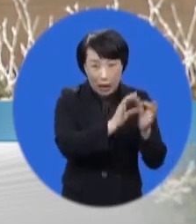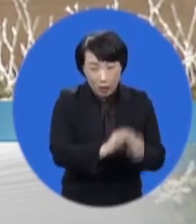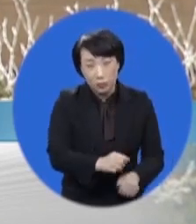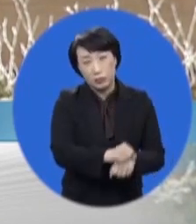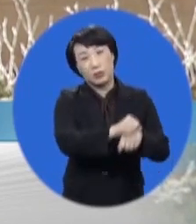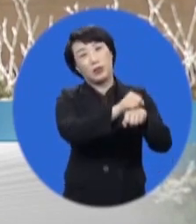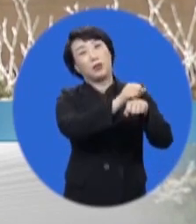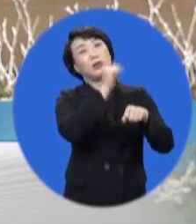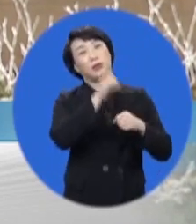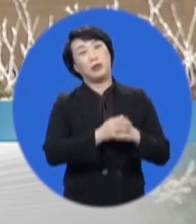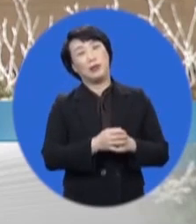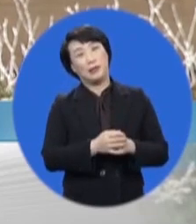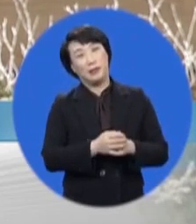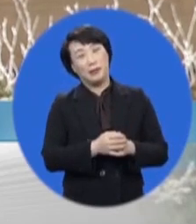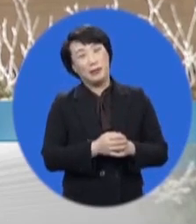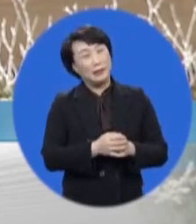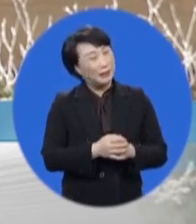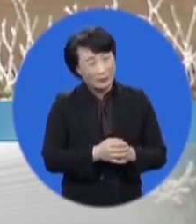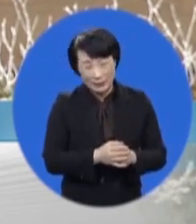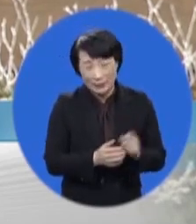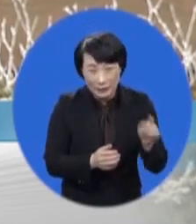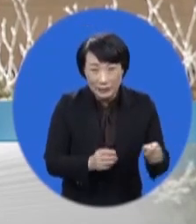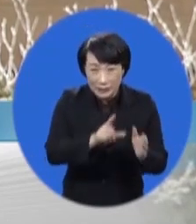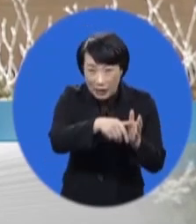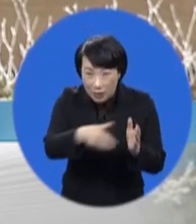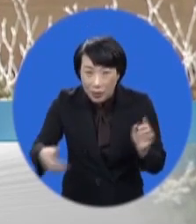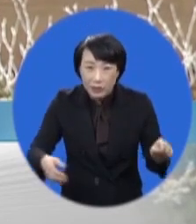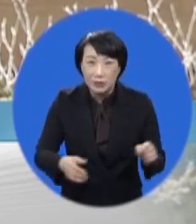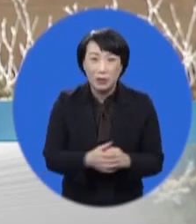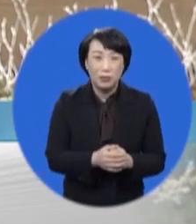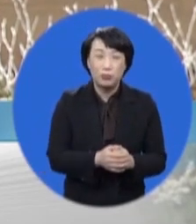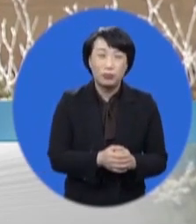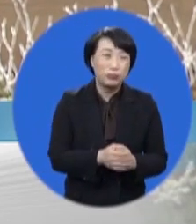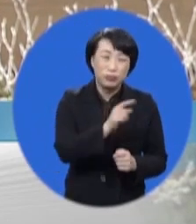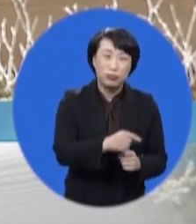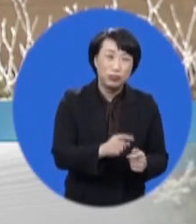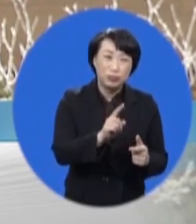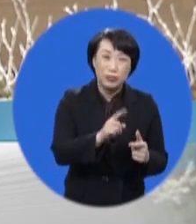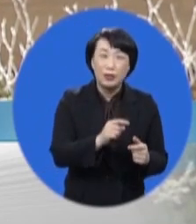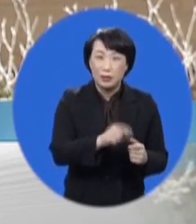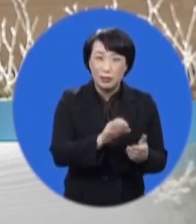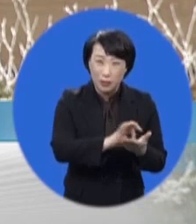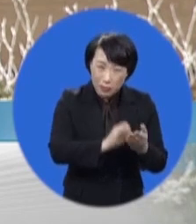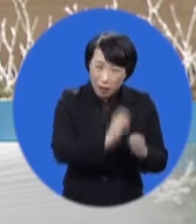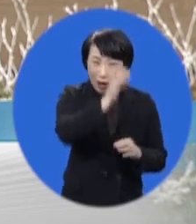정말로 거칠게 생산하면서 이 세월을 속절없이